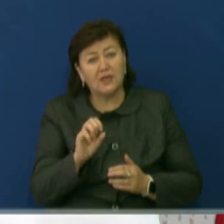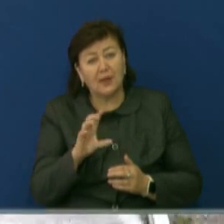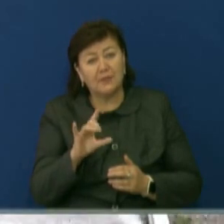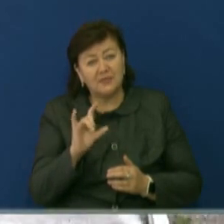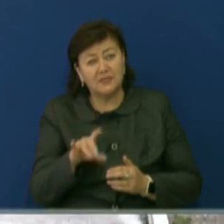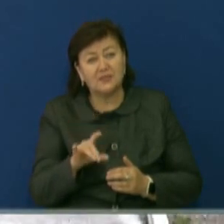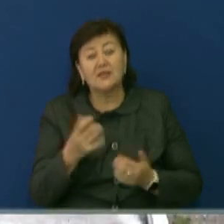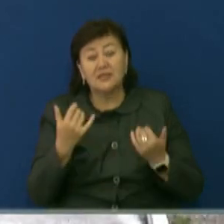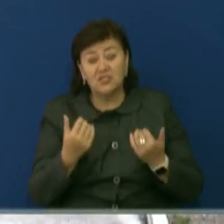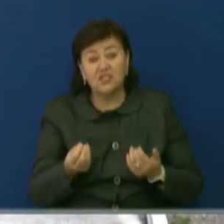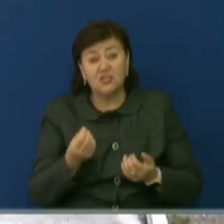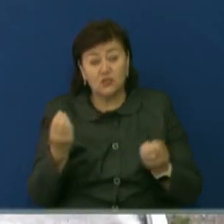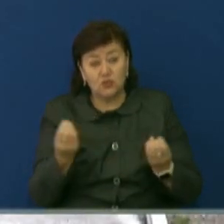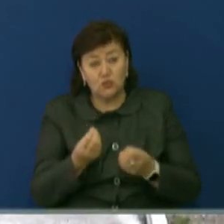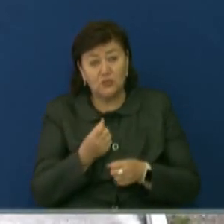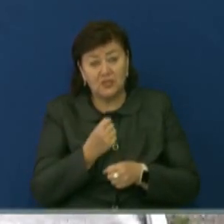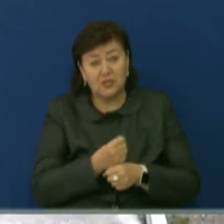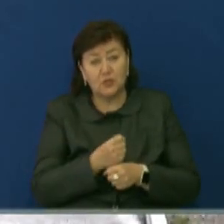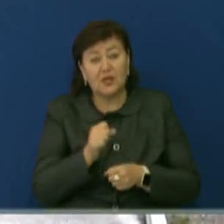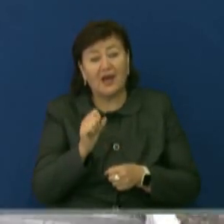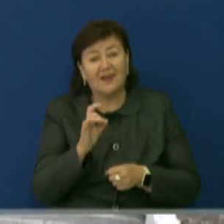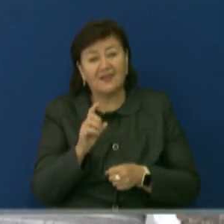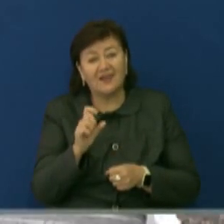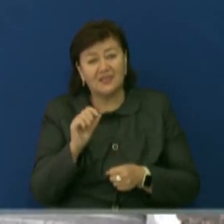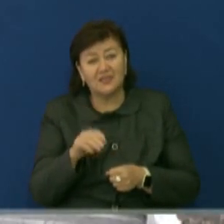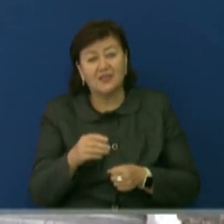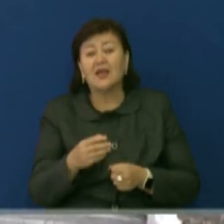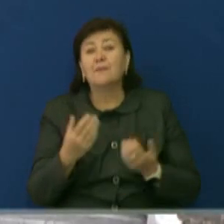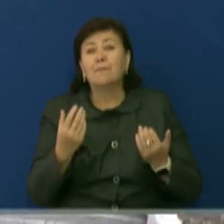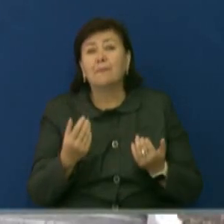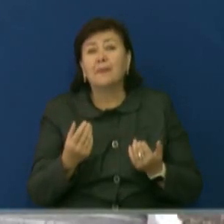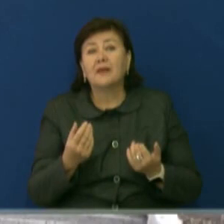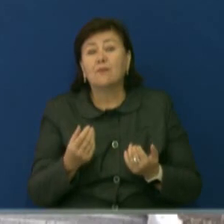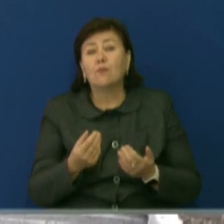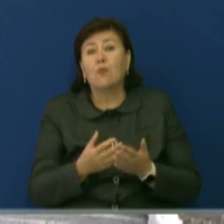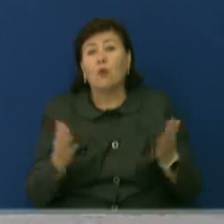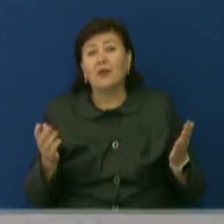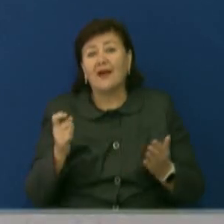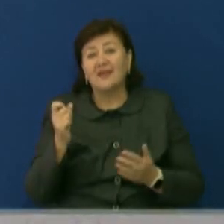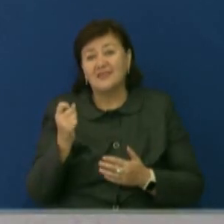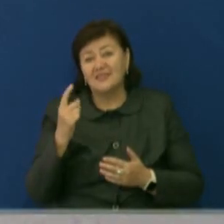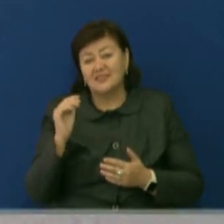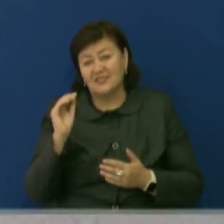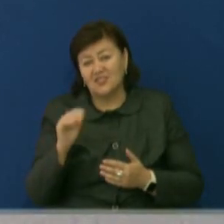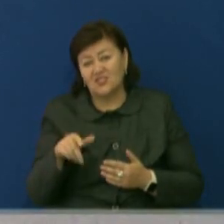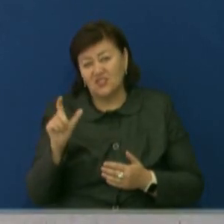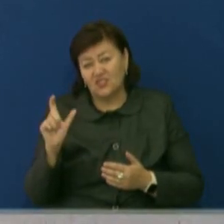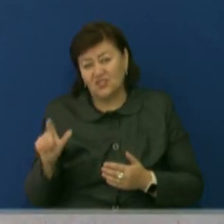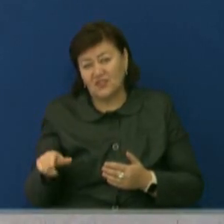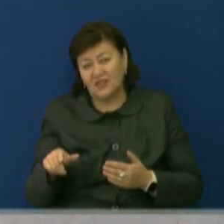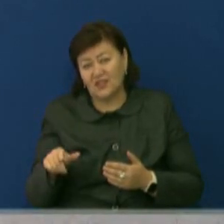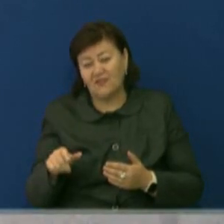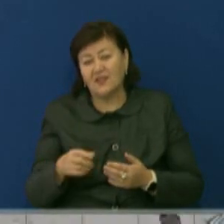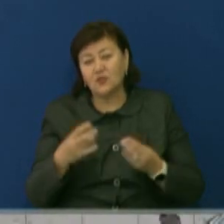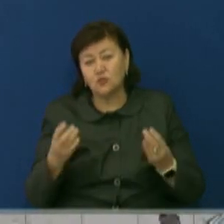Архат. Всего в Абайском районе должно быть привито более 11 800 жителей. Сейчас 70% из них